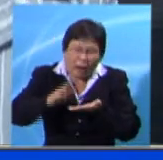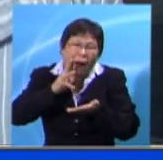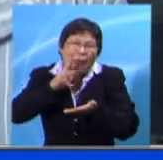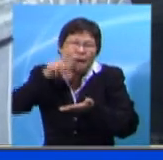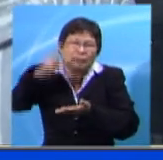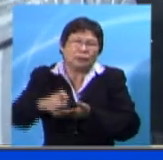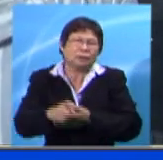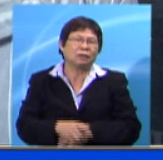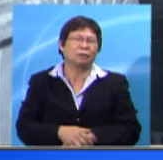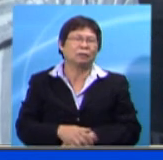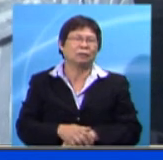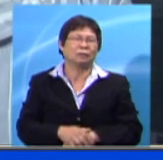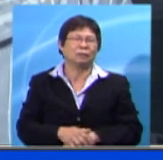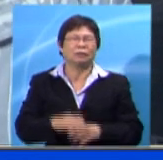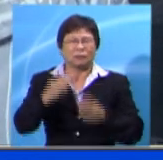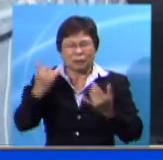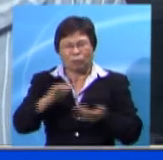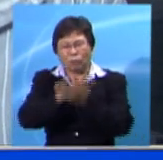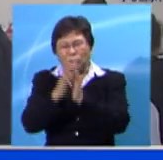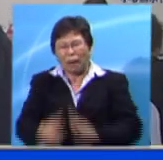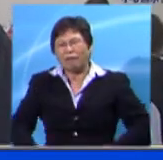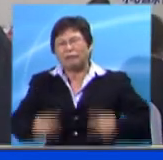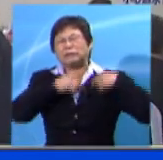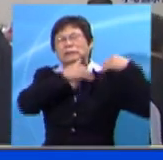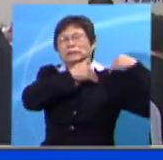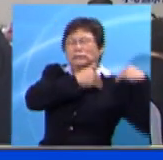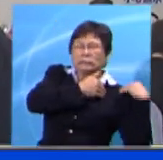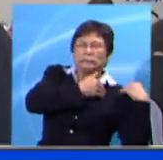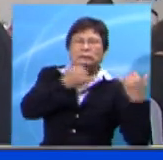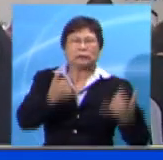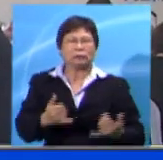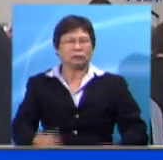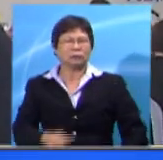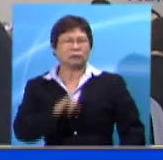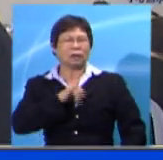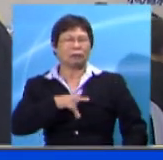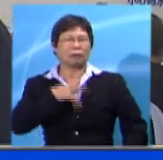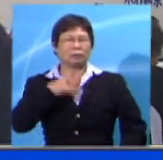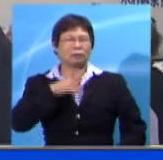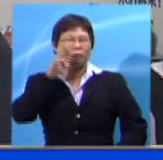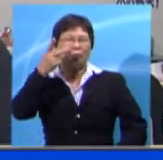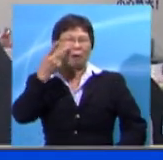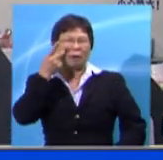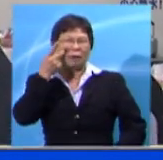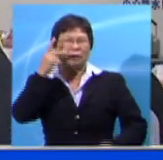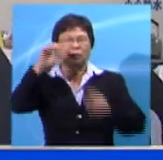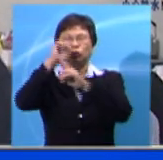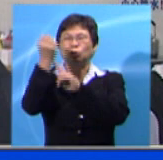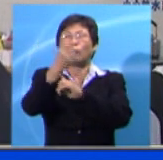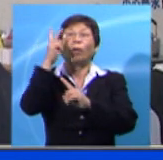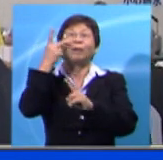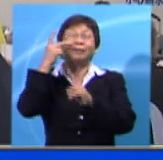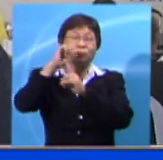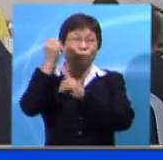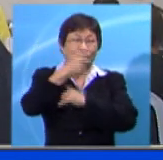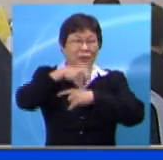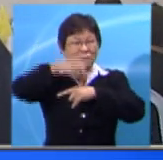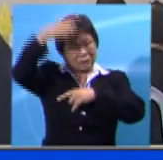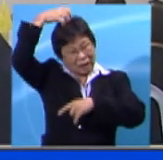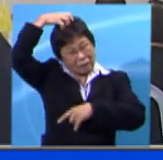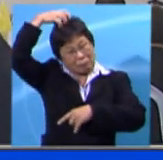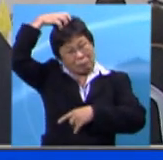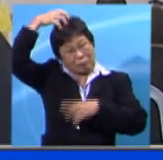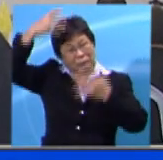charat Jadi bden sekarang saya rasa politikal situasi di Selangor